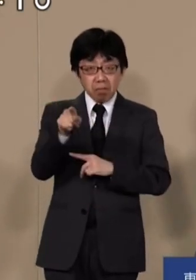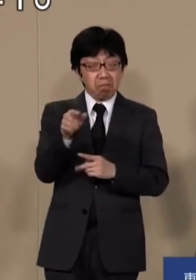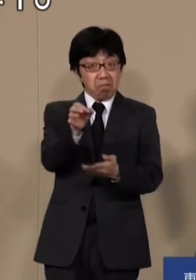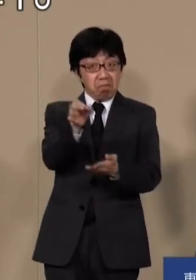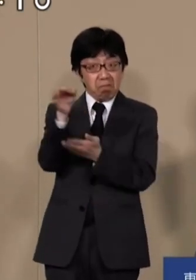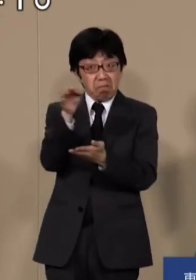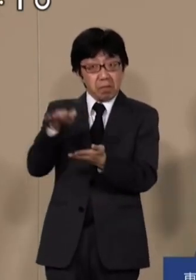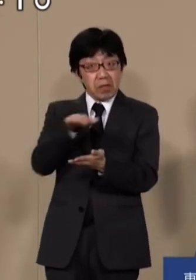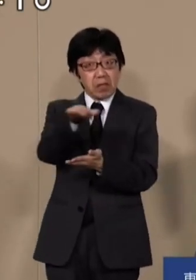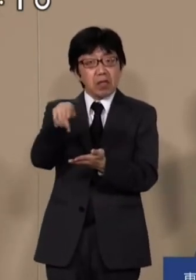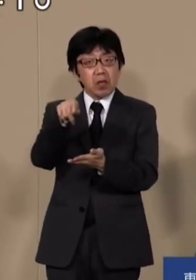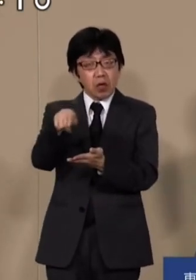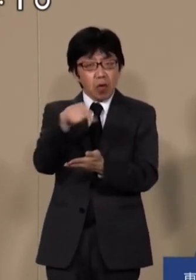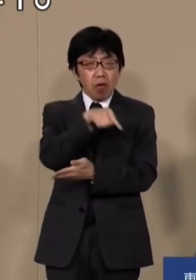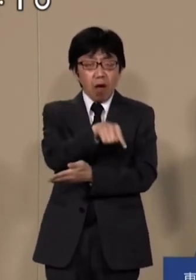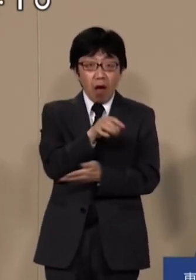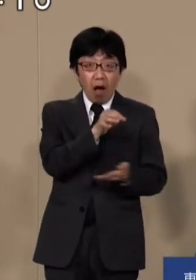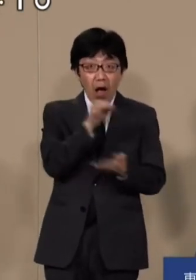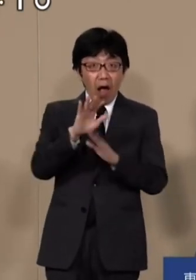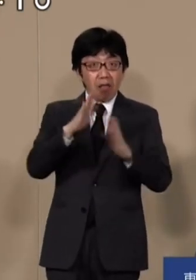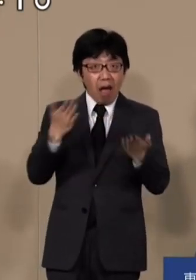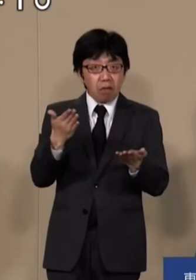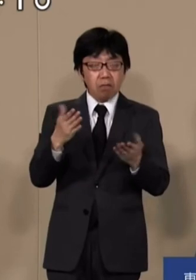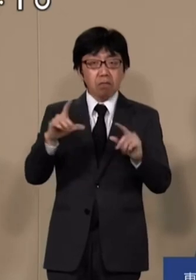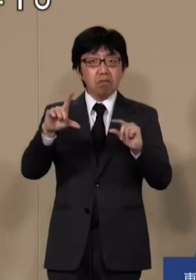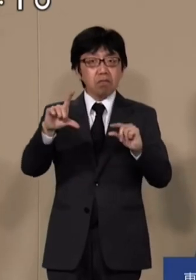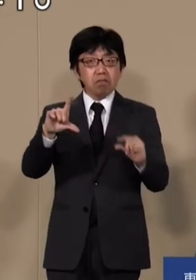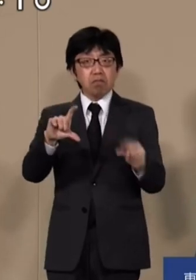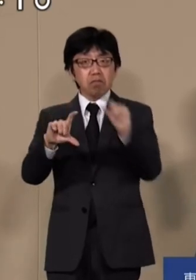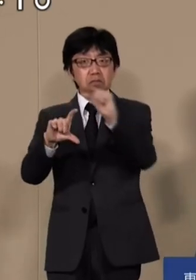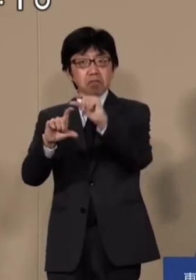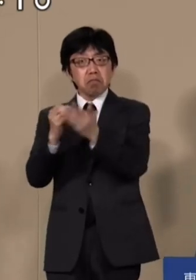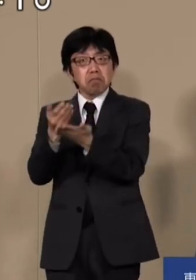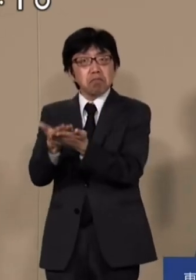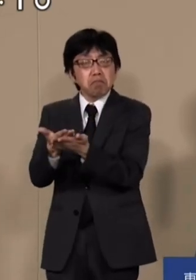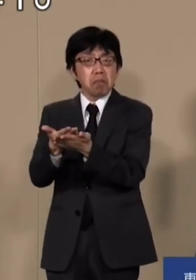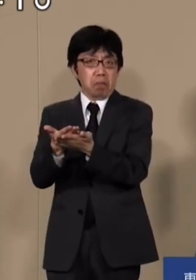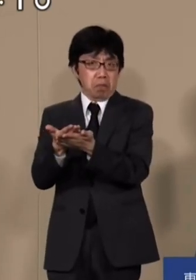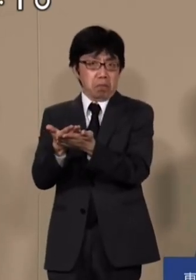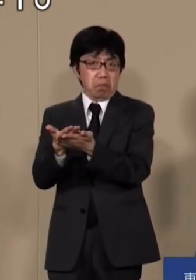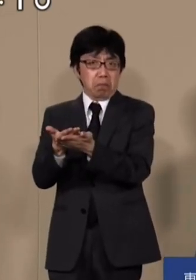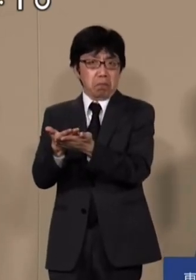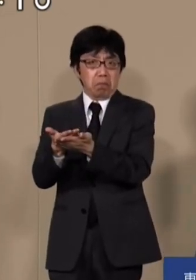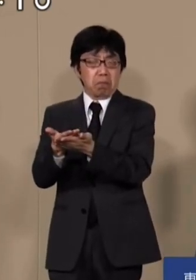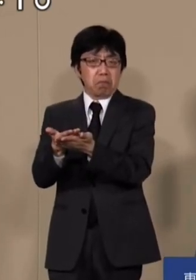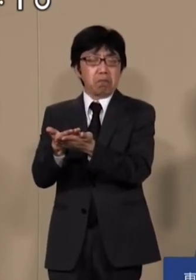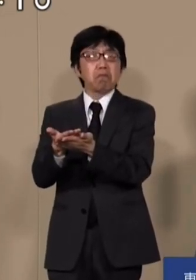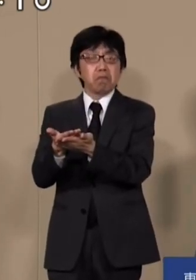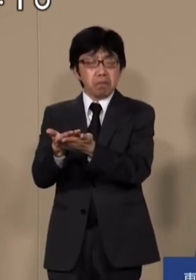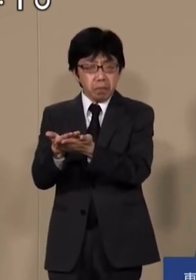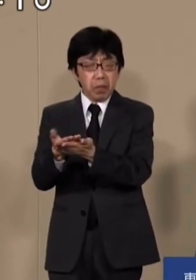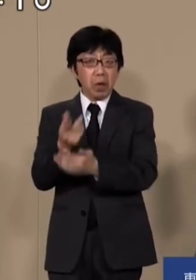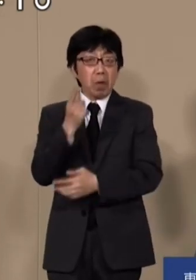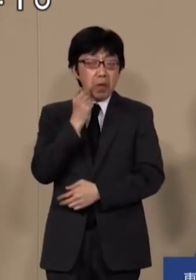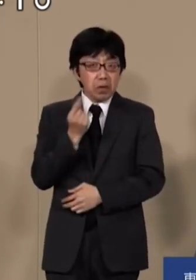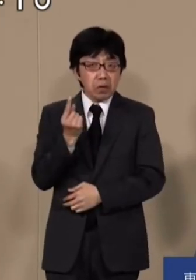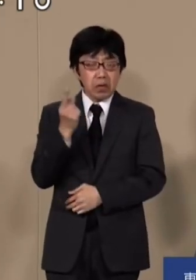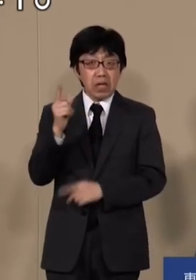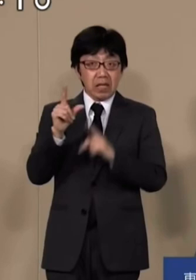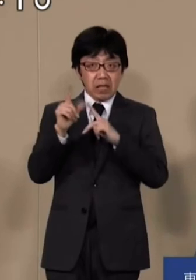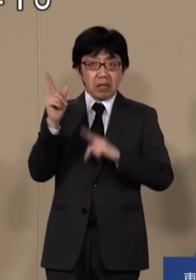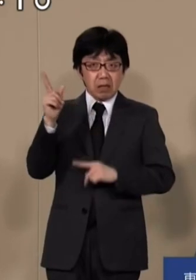いる人たちにこの不払い分を押し付けてると言っても過言ではありませんもしNH